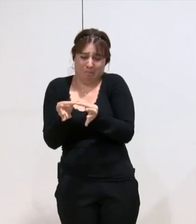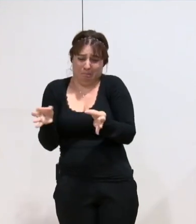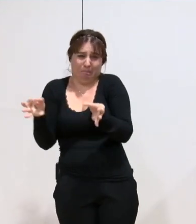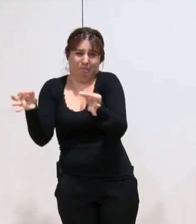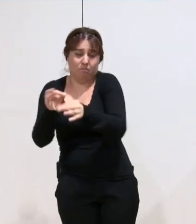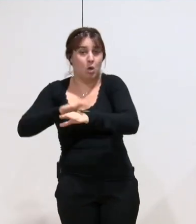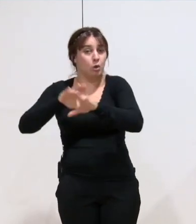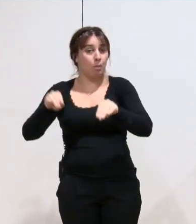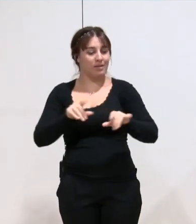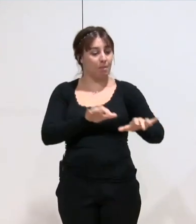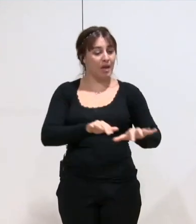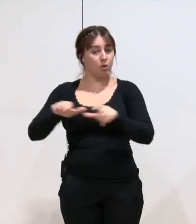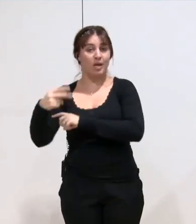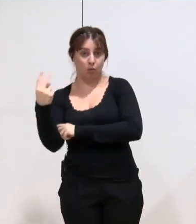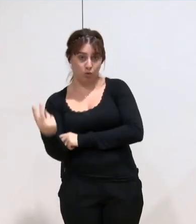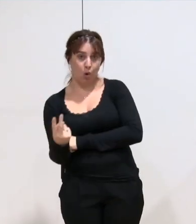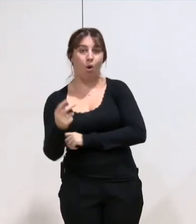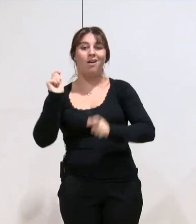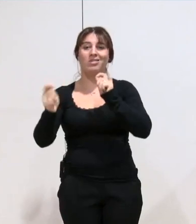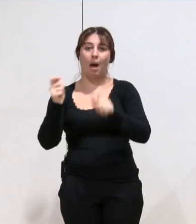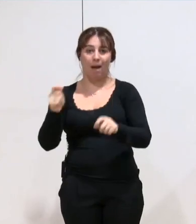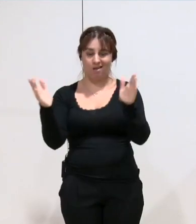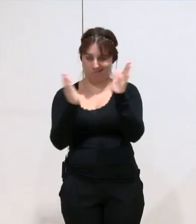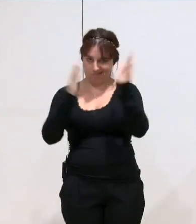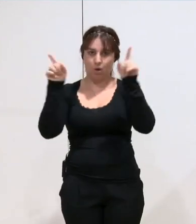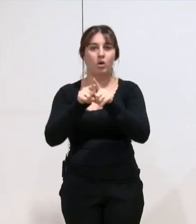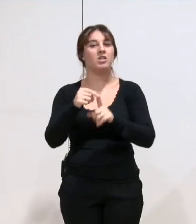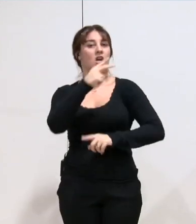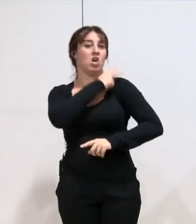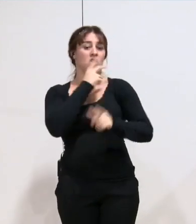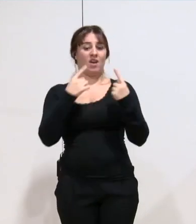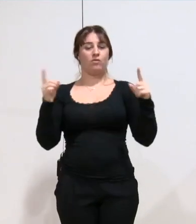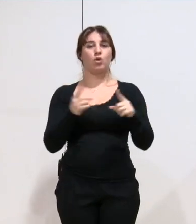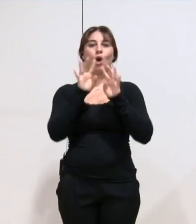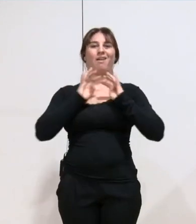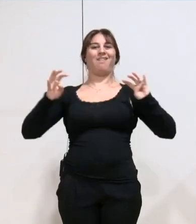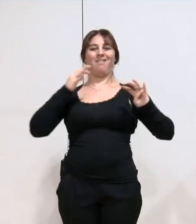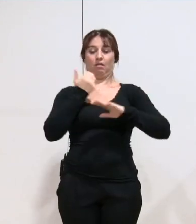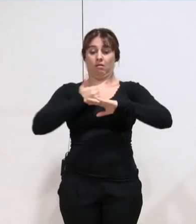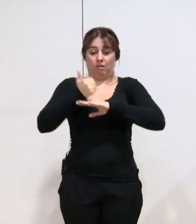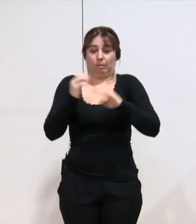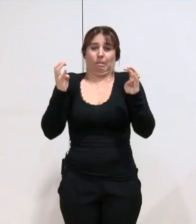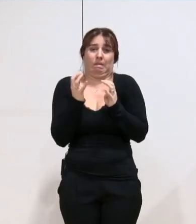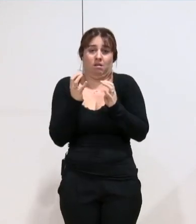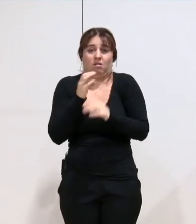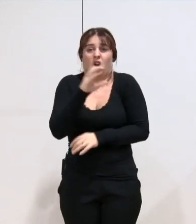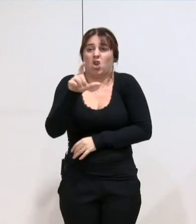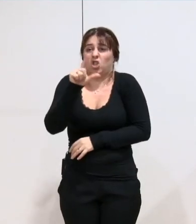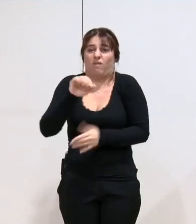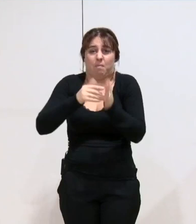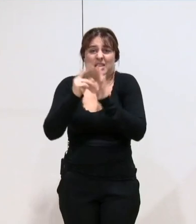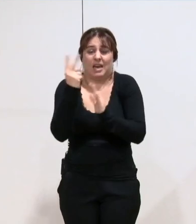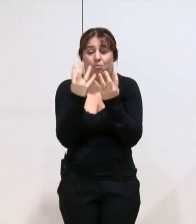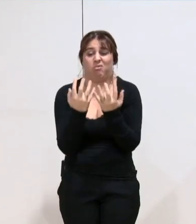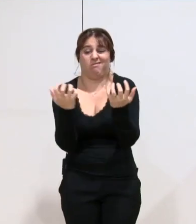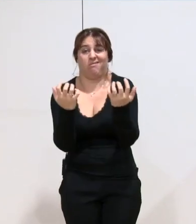sur place 2 pianos, vous avez les timbales, vous avez la place pour le chef de chœur ou le chef d'orchestre. C'est-à-dire qu'à la limite, il reste 120 mètres carrés pour les musiciens.